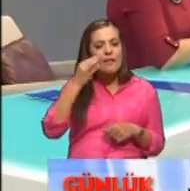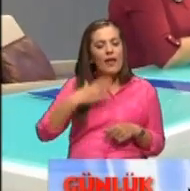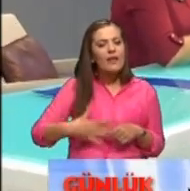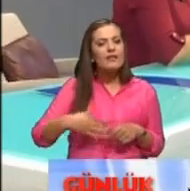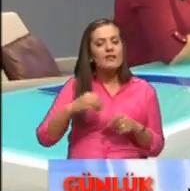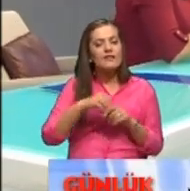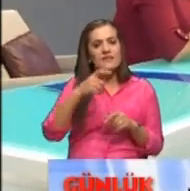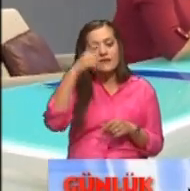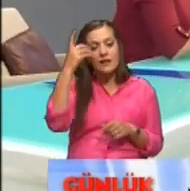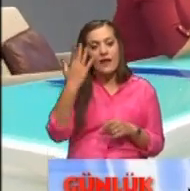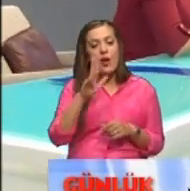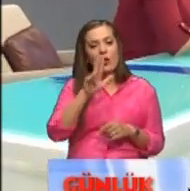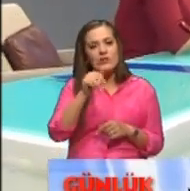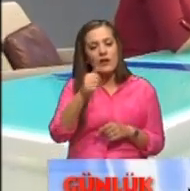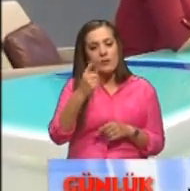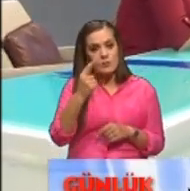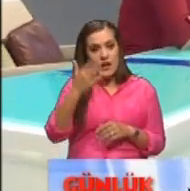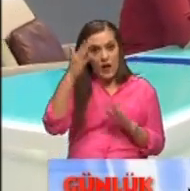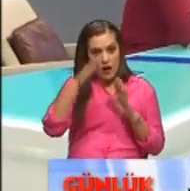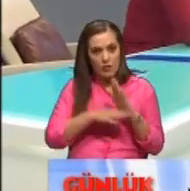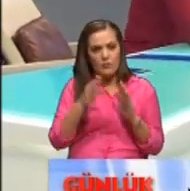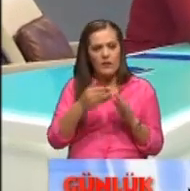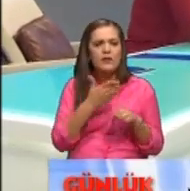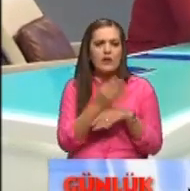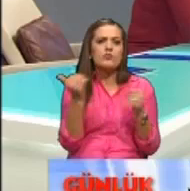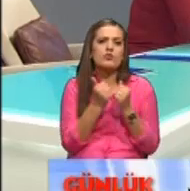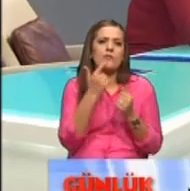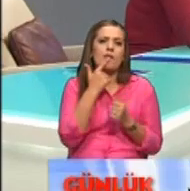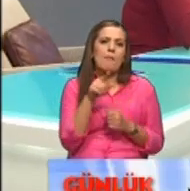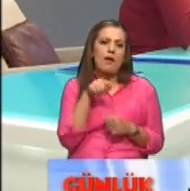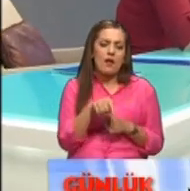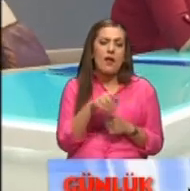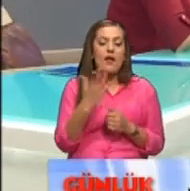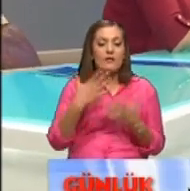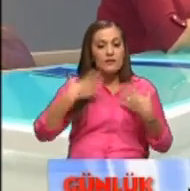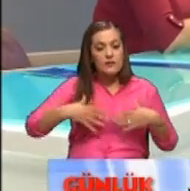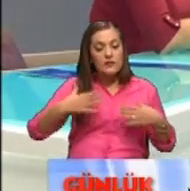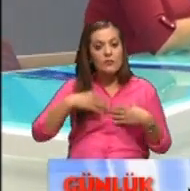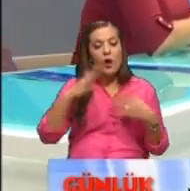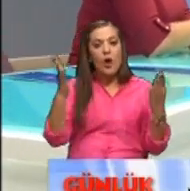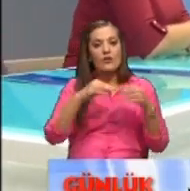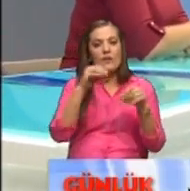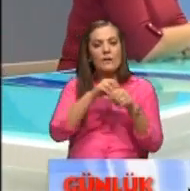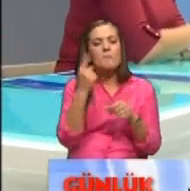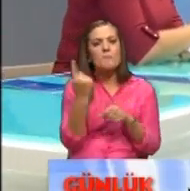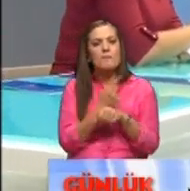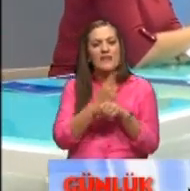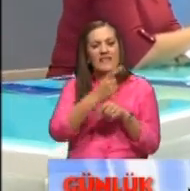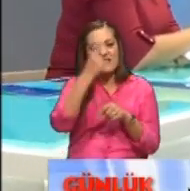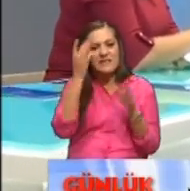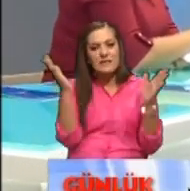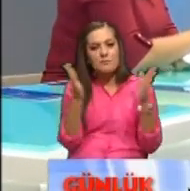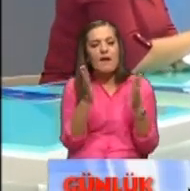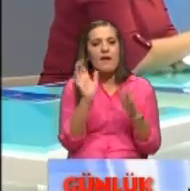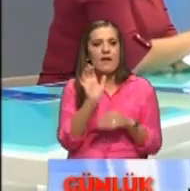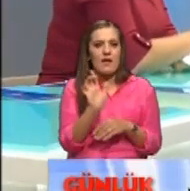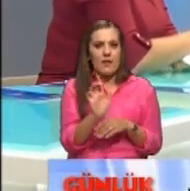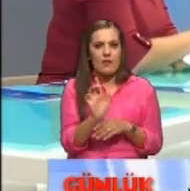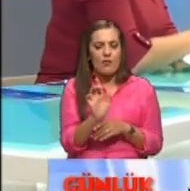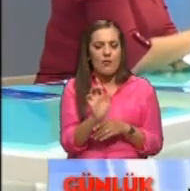ısısını ölçüp eğer 36,5'un altına düştüyse gerçekten üşümüştür. Üzerini giydirip odayı bir ısıtmak